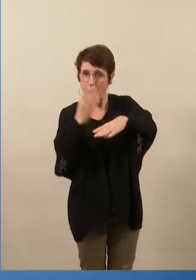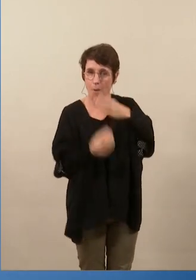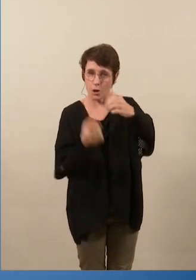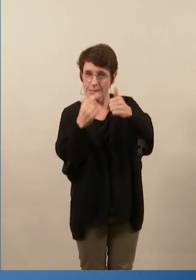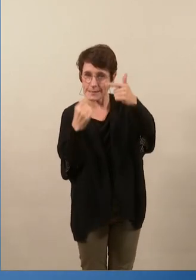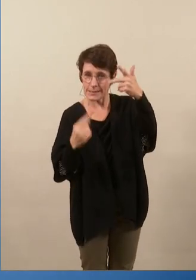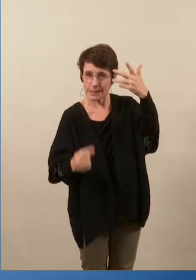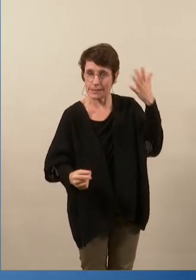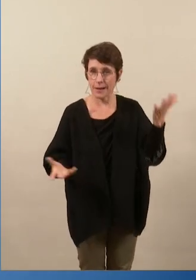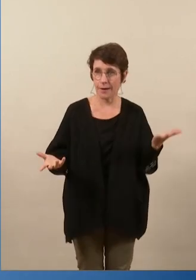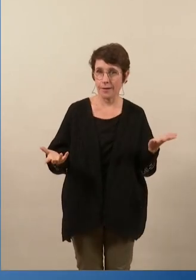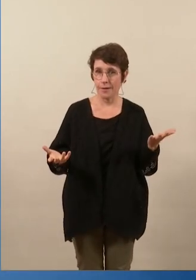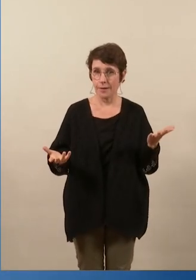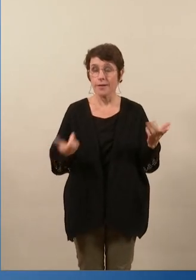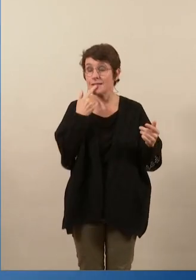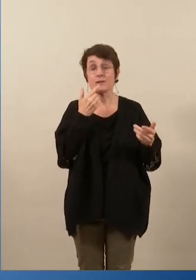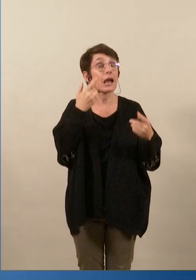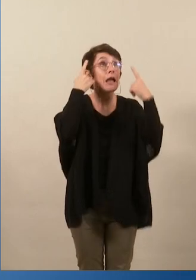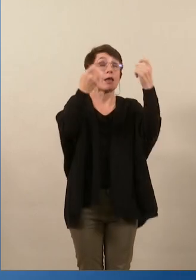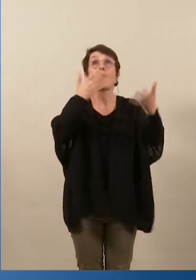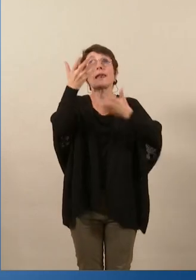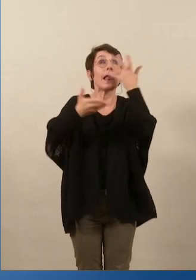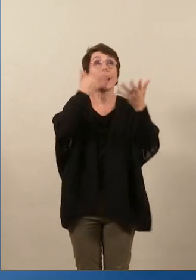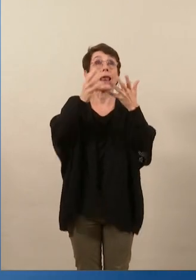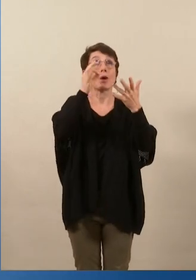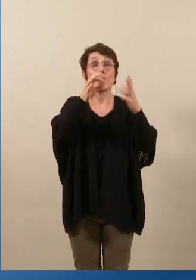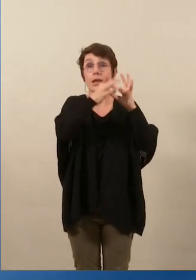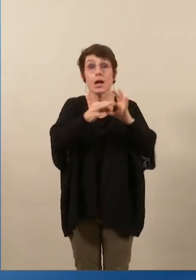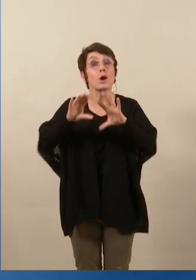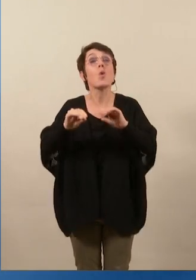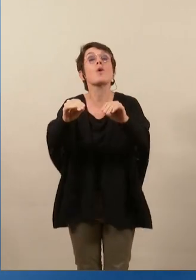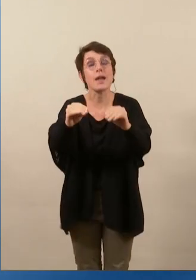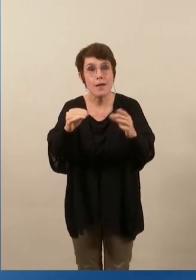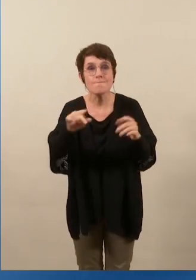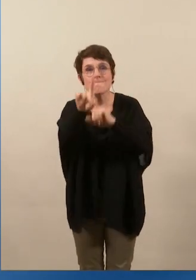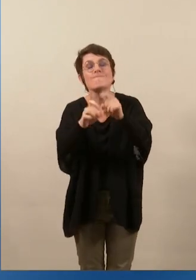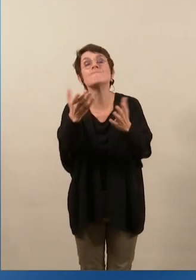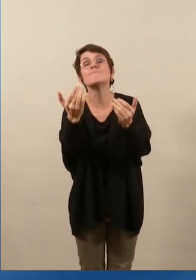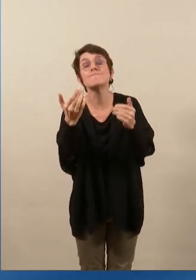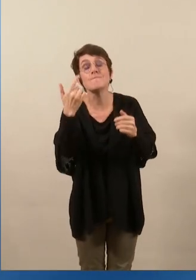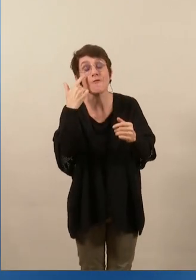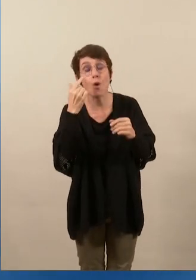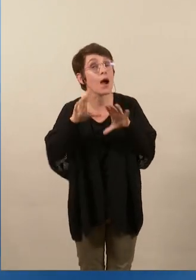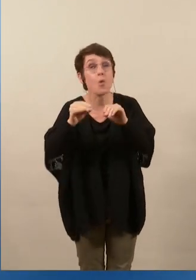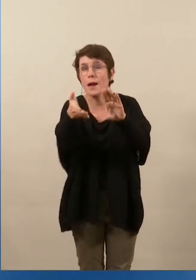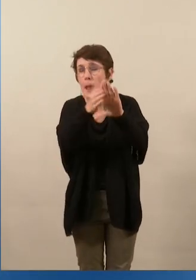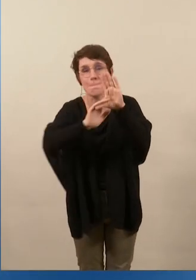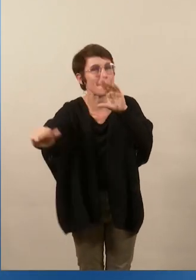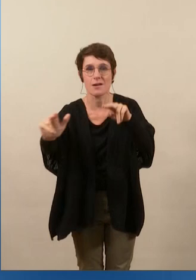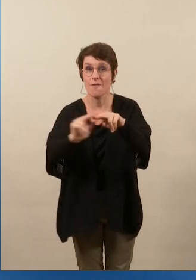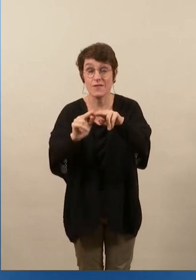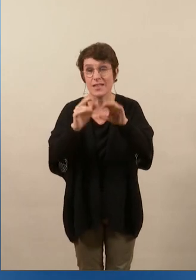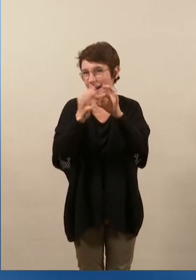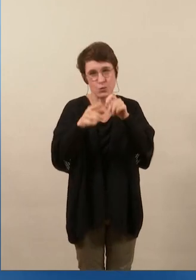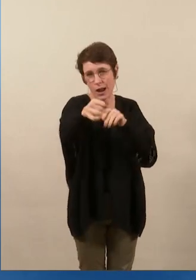parler on a les les paroles mais les actes bah il faut bien en rendre compte et que le N des actes est-ce qu'il a pris la fuite c'est assez régulier